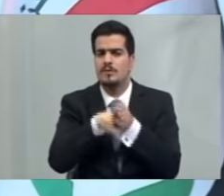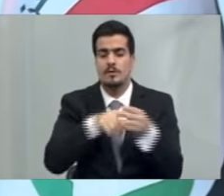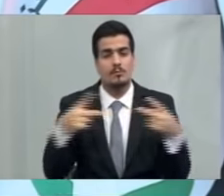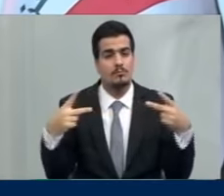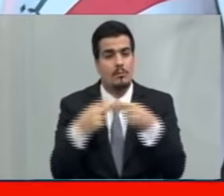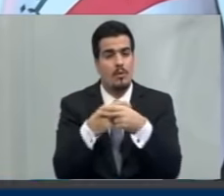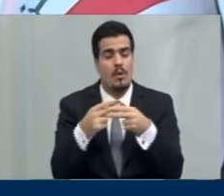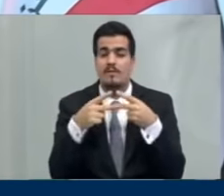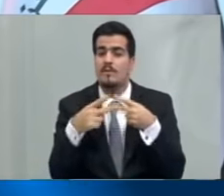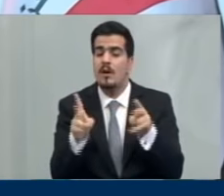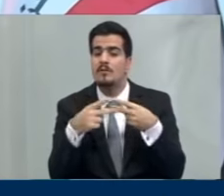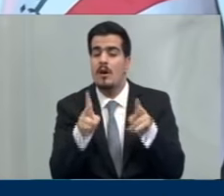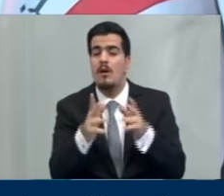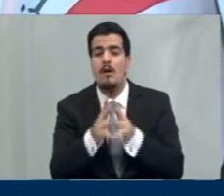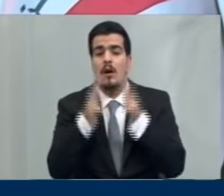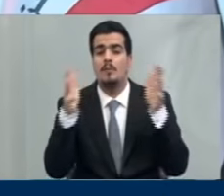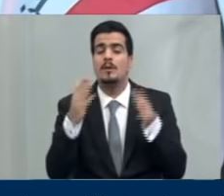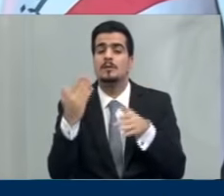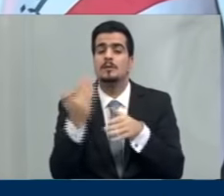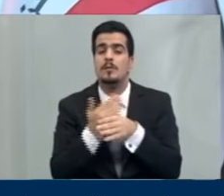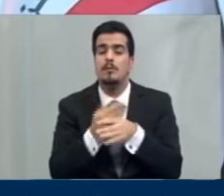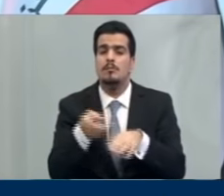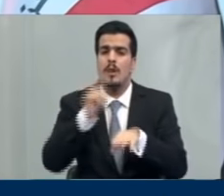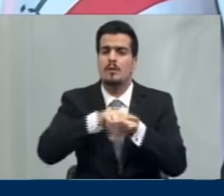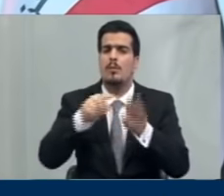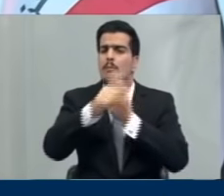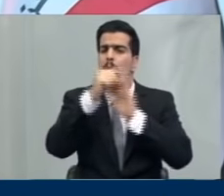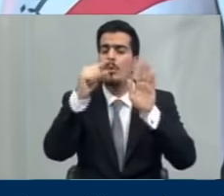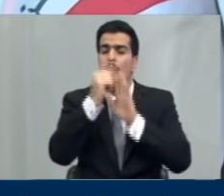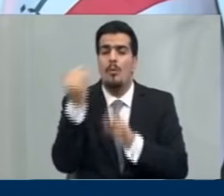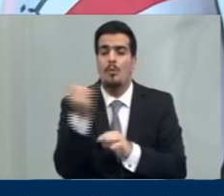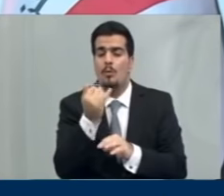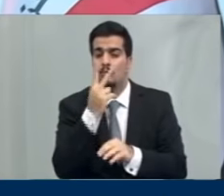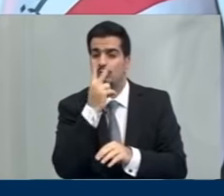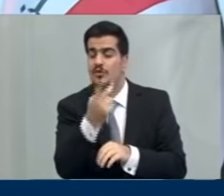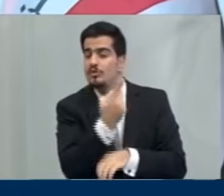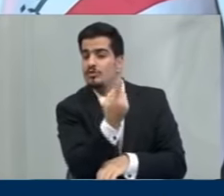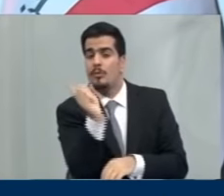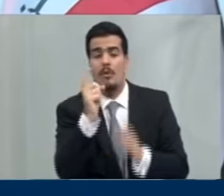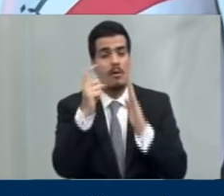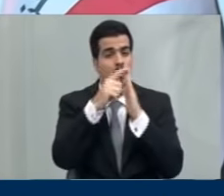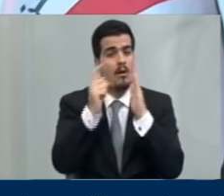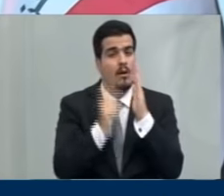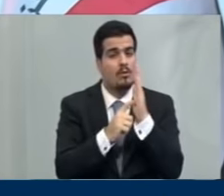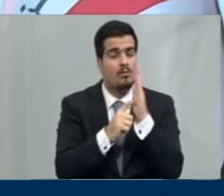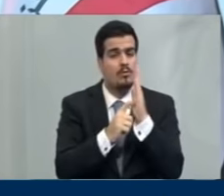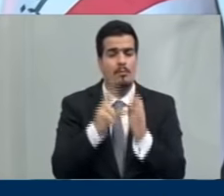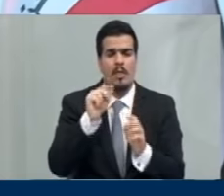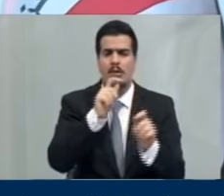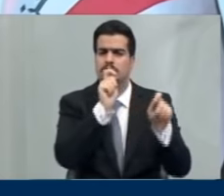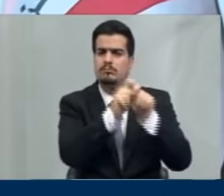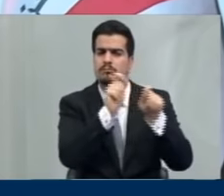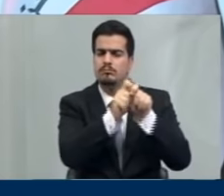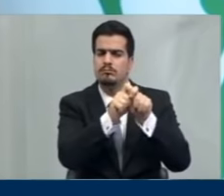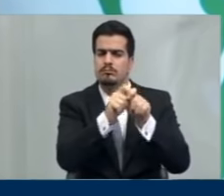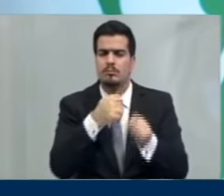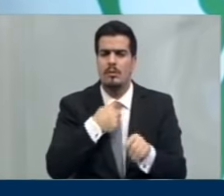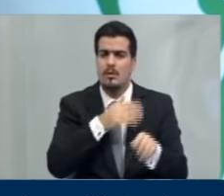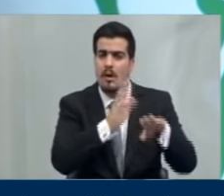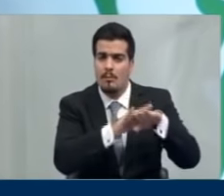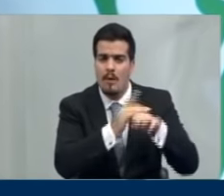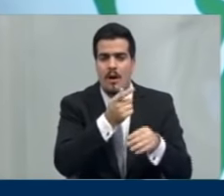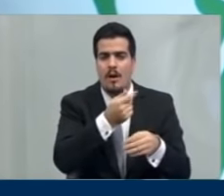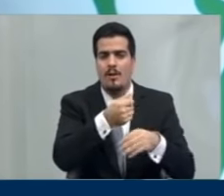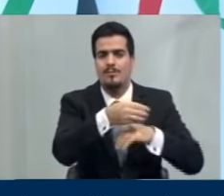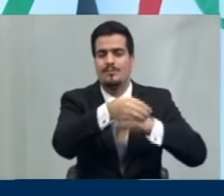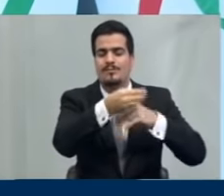هناك إطار أوسع. وهناك أيضا أمر آخر يجب تسليط الأضواء عليه، هو قانون مكافحة المخبر عن قضايا الفساد أو جرائم الفساد.